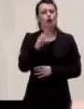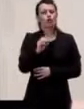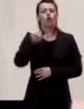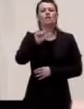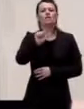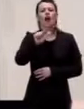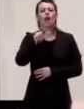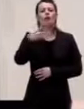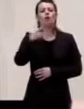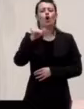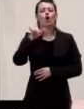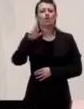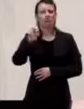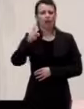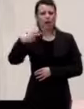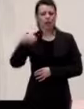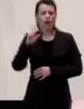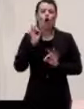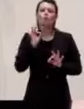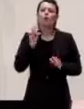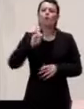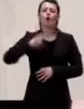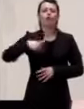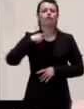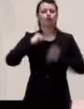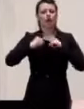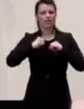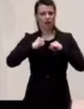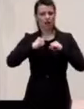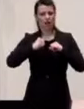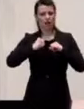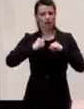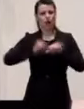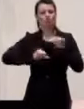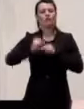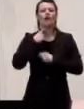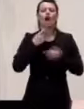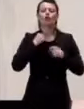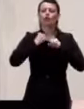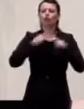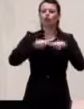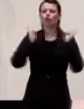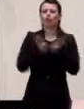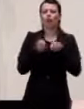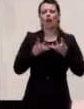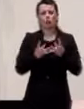il vice direttore vicario della Direzione Generale Welfare, e poi via gli altri.